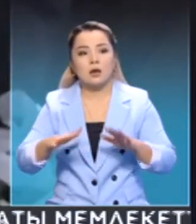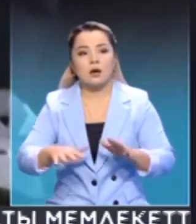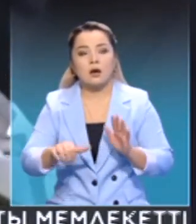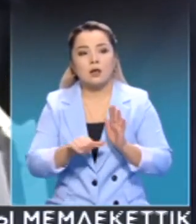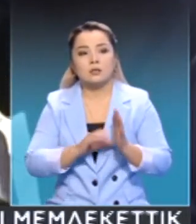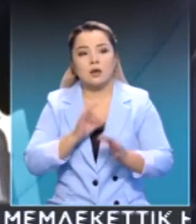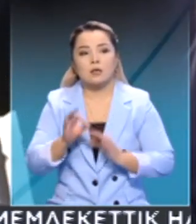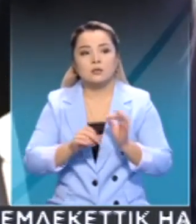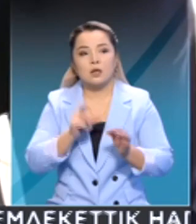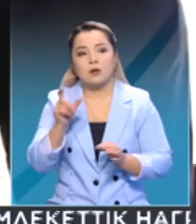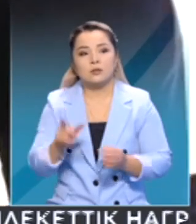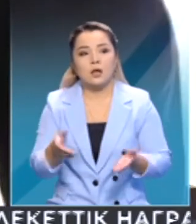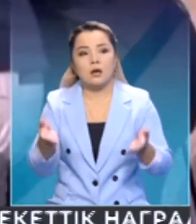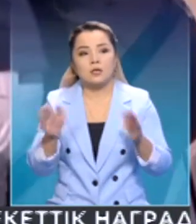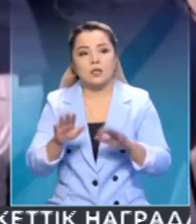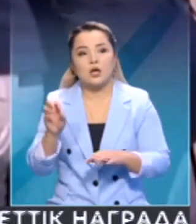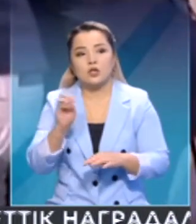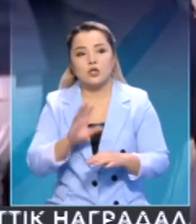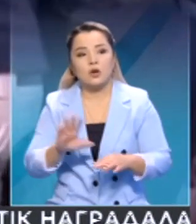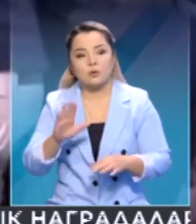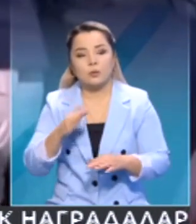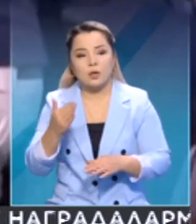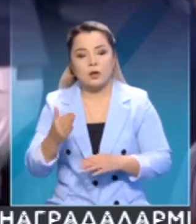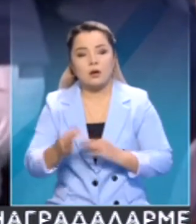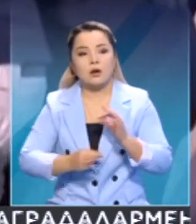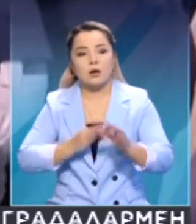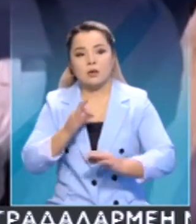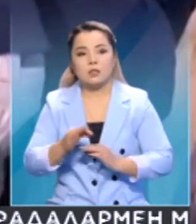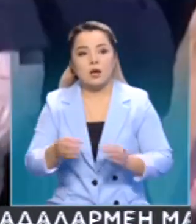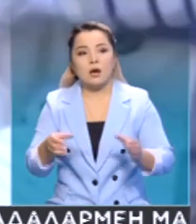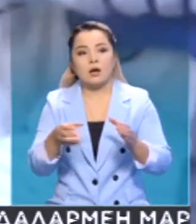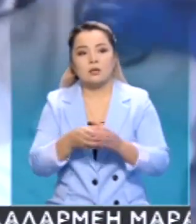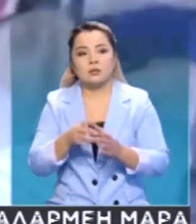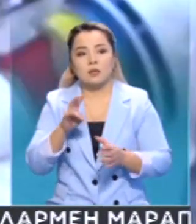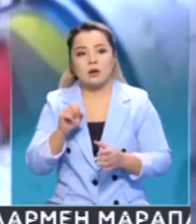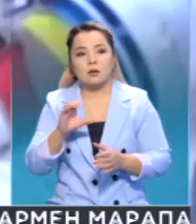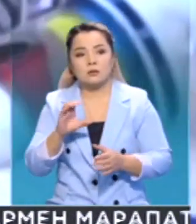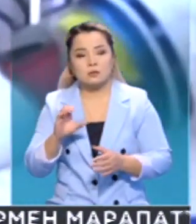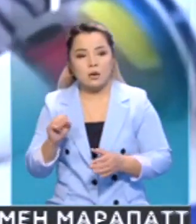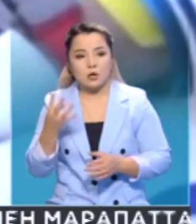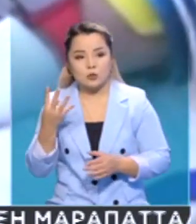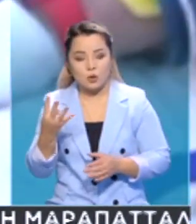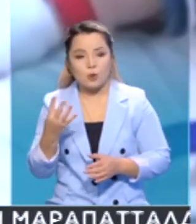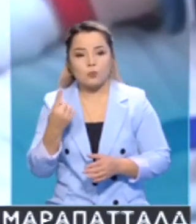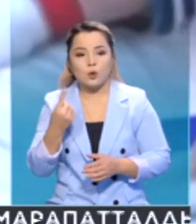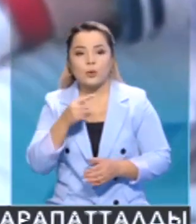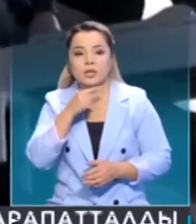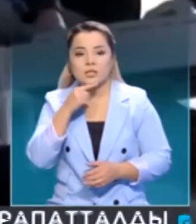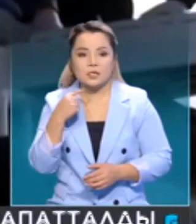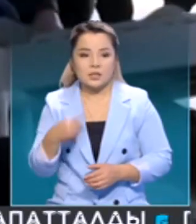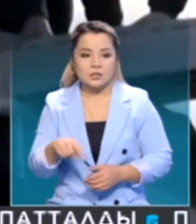астронавт қалды. Олардың біреуі Еуропа ғарыш агенттігінен, 4-теуі NASA-дан, біреуі Ресейден.